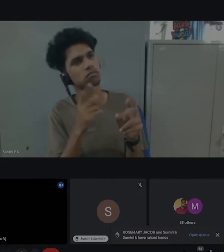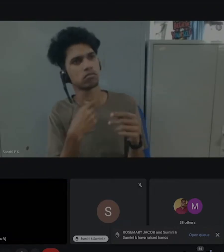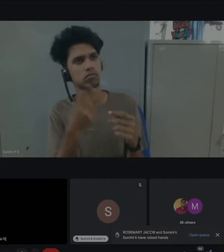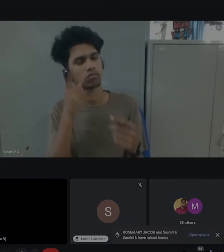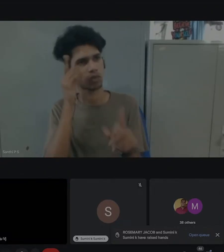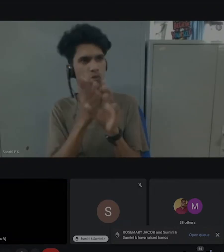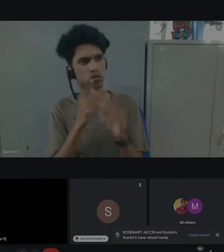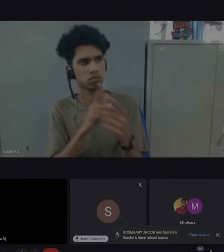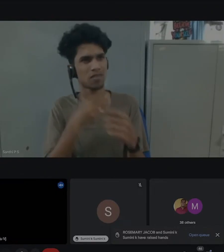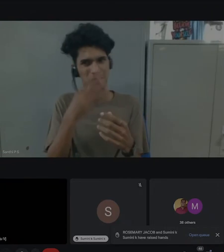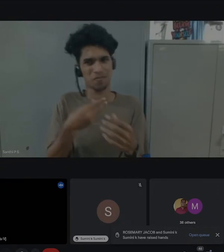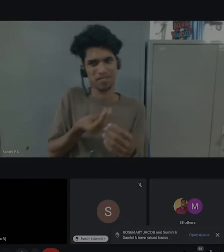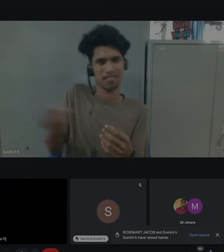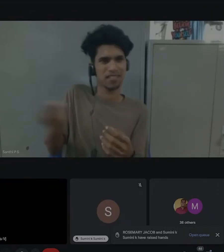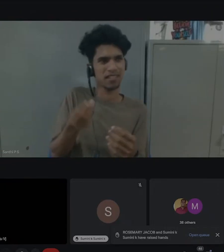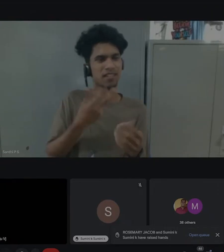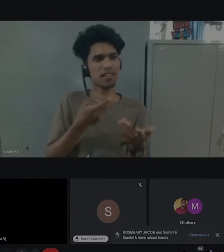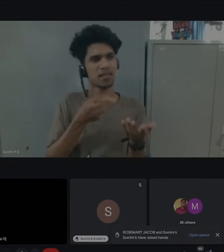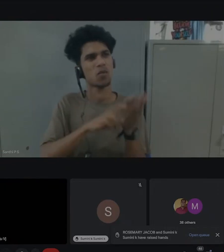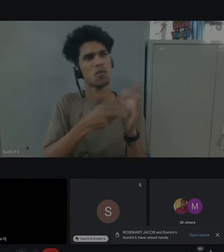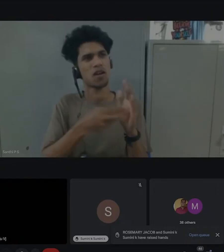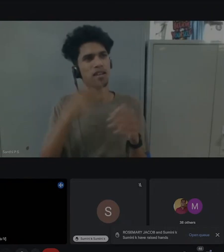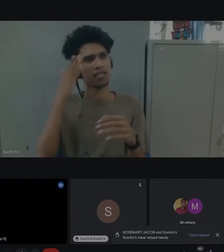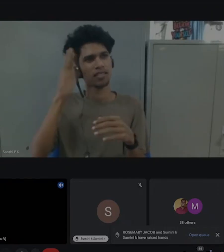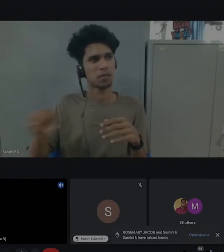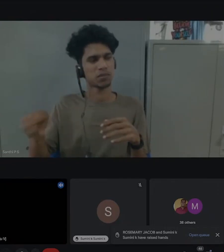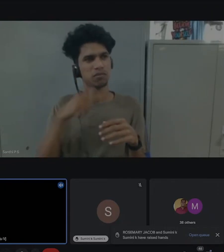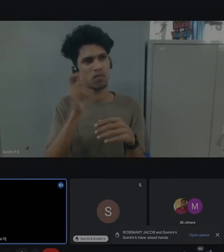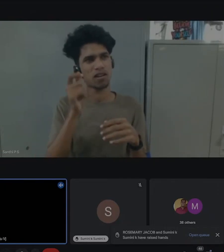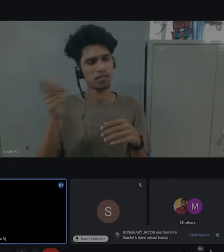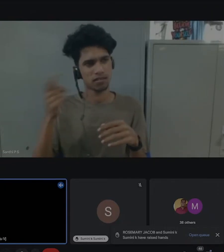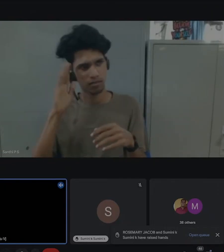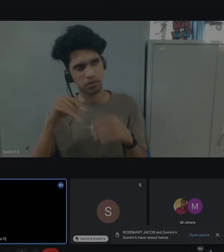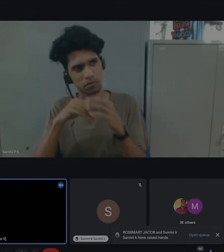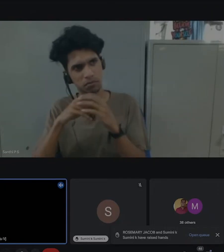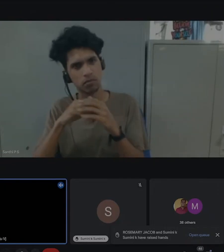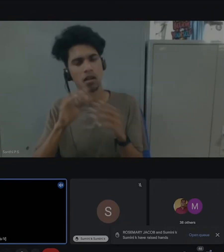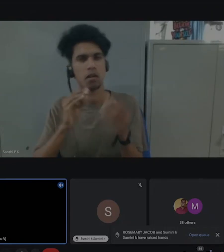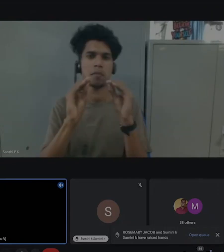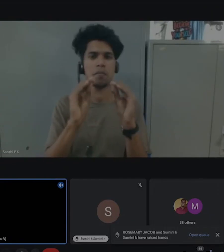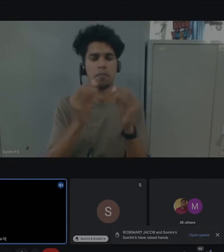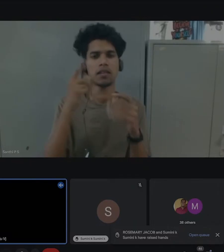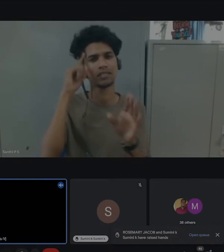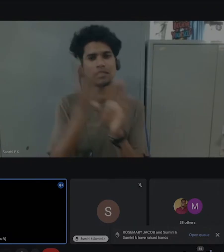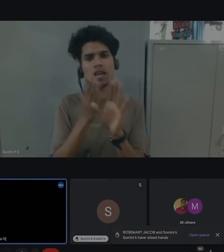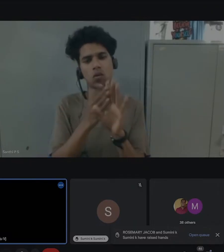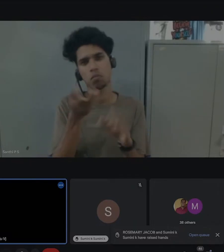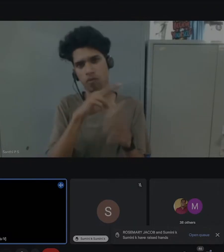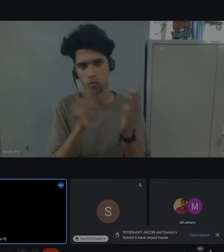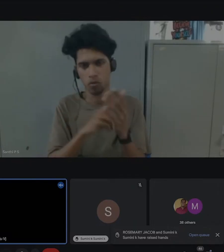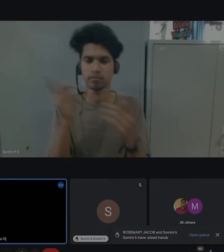ഞങ്ങളിവിടെ തൊട്ടടുത്താ താമസിക്കുന്നത്. ഇവിടെ വാടകയ്ക്ക് വീടെടുത്ത് താമസിക്കുക. അപ്പോയിന്റ്മെന്റ് എടുക്കുക, എന്നിട്ട് ഡയറക്റ്റ് ആയിട്ട് കാണുക.